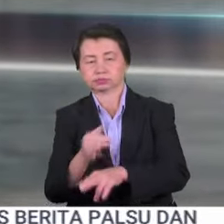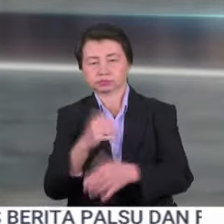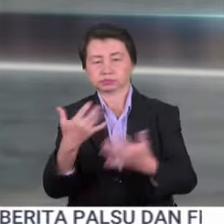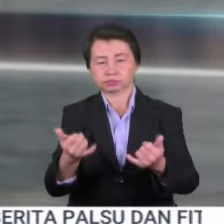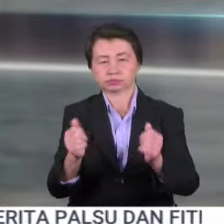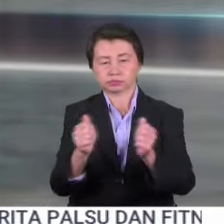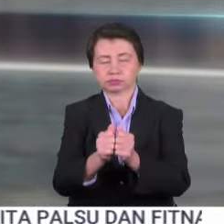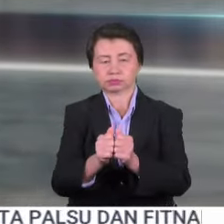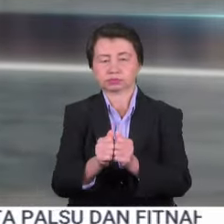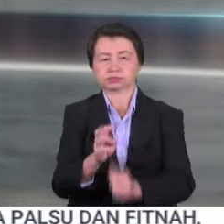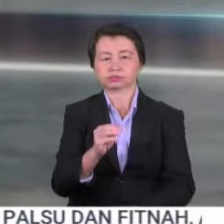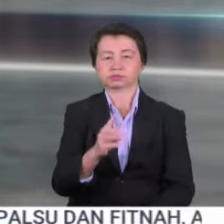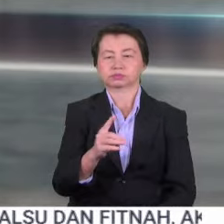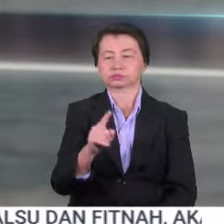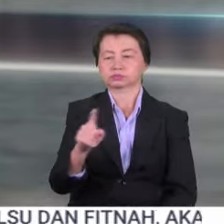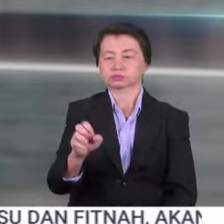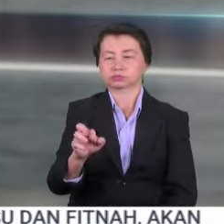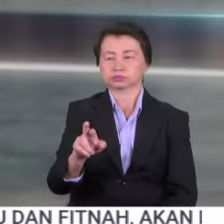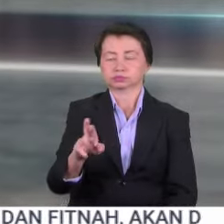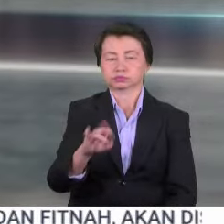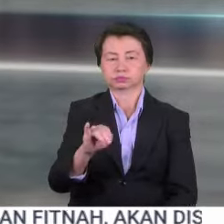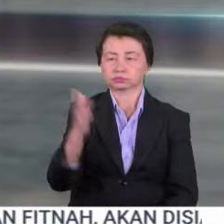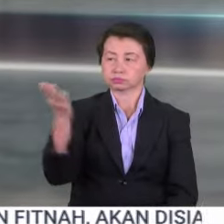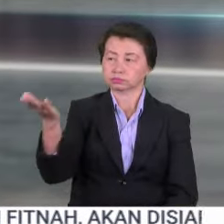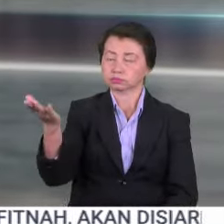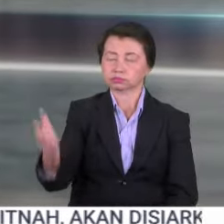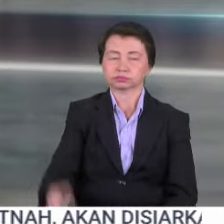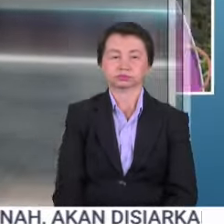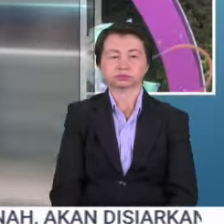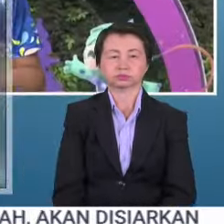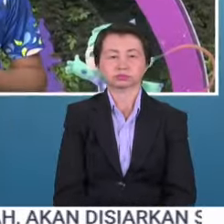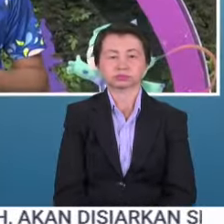kita terus sahaja bersama Muhammad Zamri Soharani di Hangzhou, China.